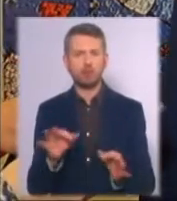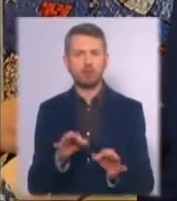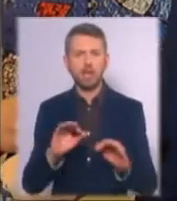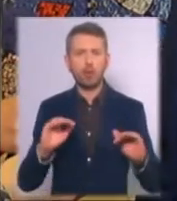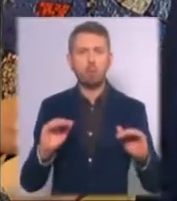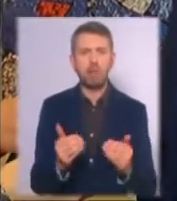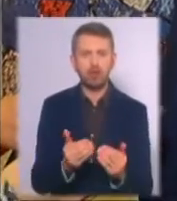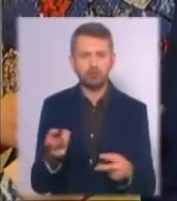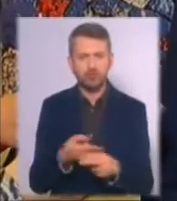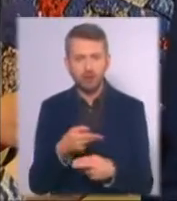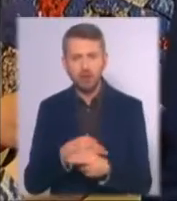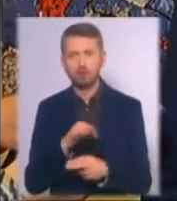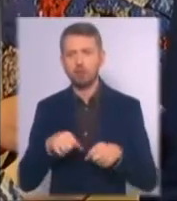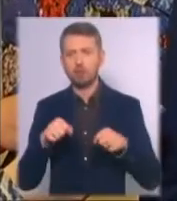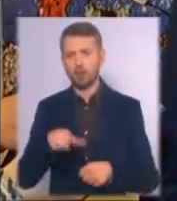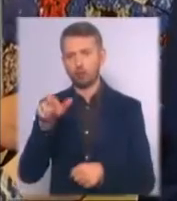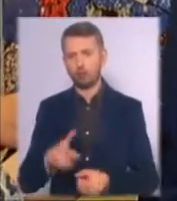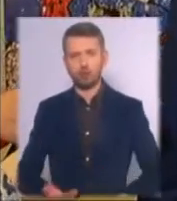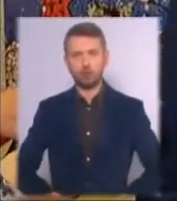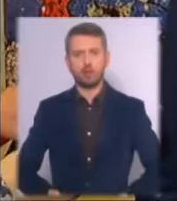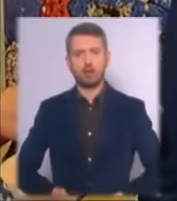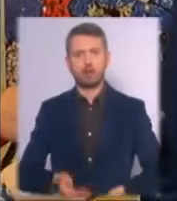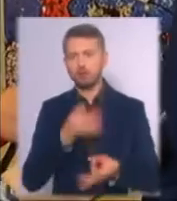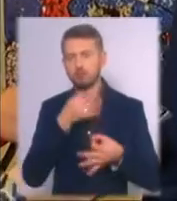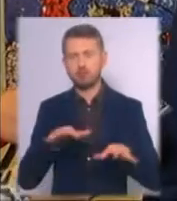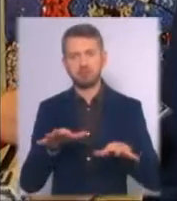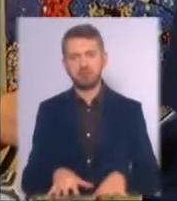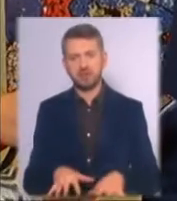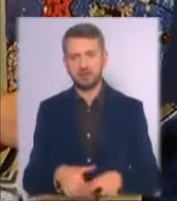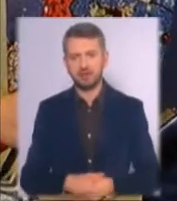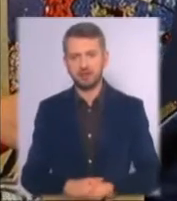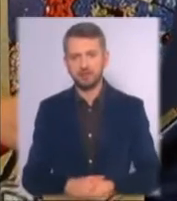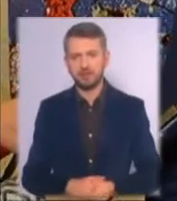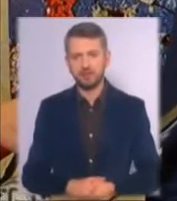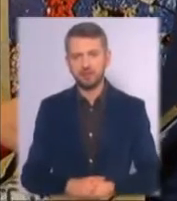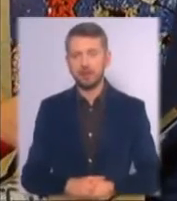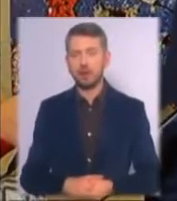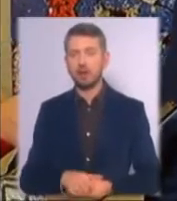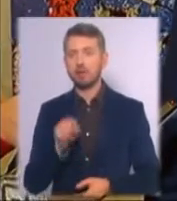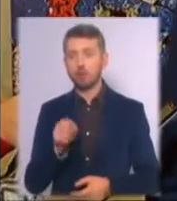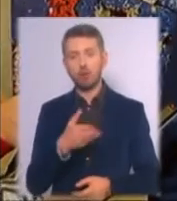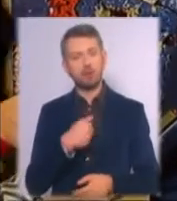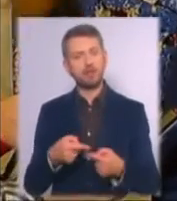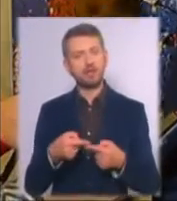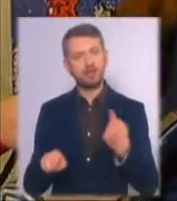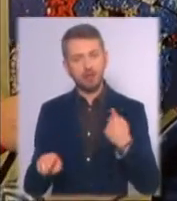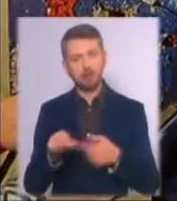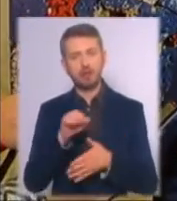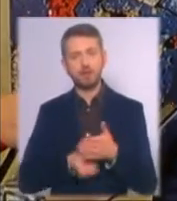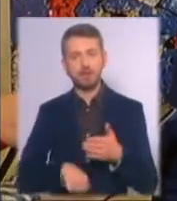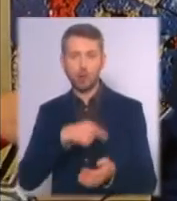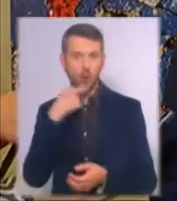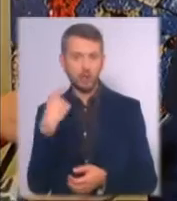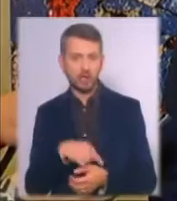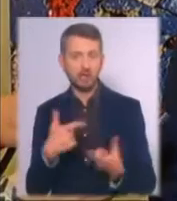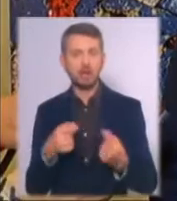щодо права особи проживати в тій чи іншій місцевості чи в тому чи іншому населеному пункті. В цьому ми відрізняємося від тої самої Росії,